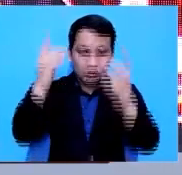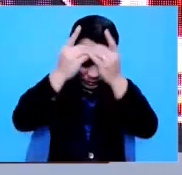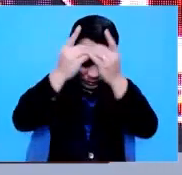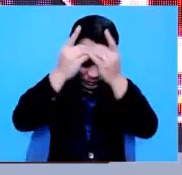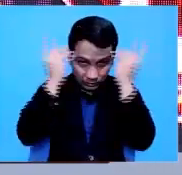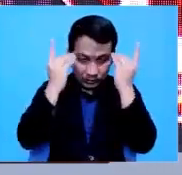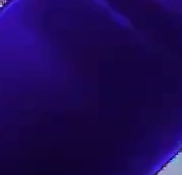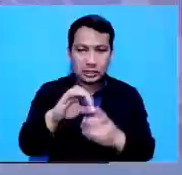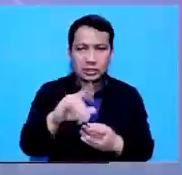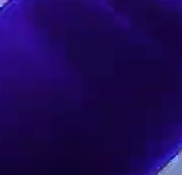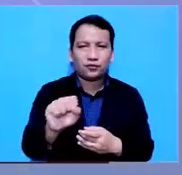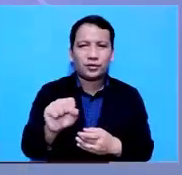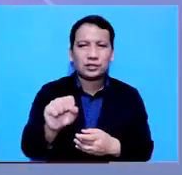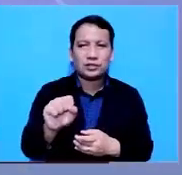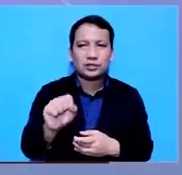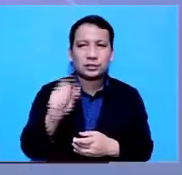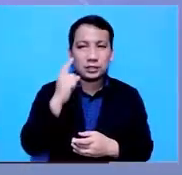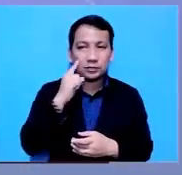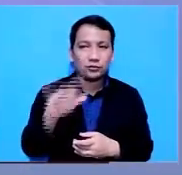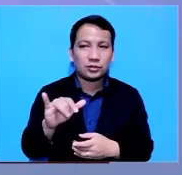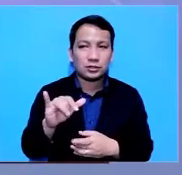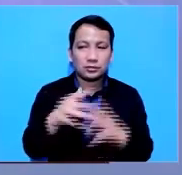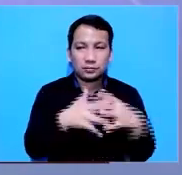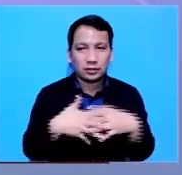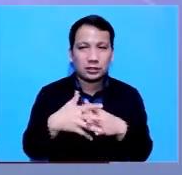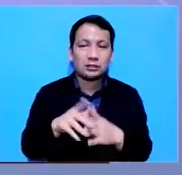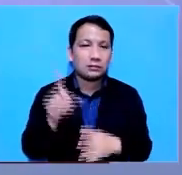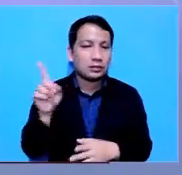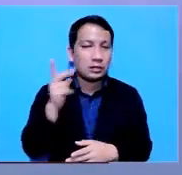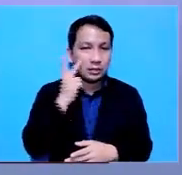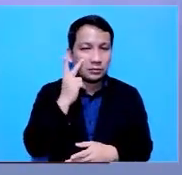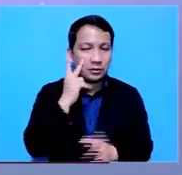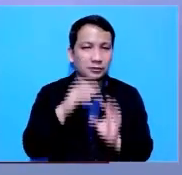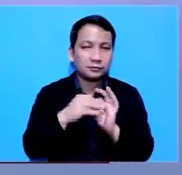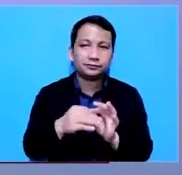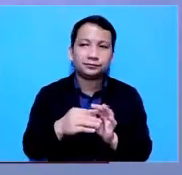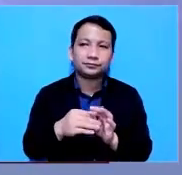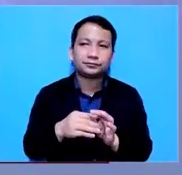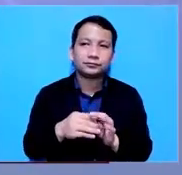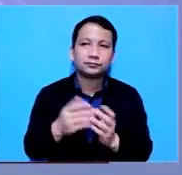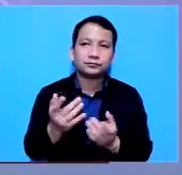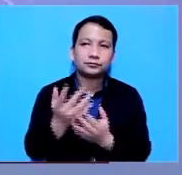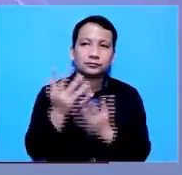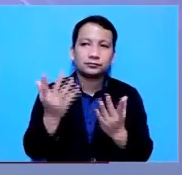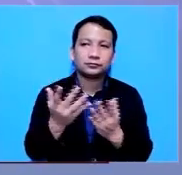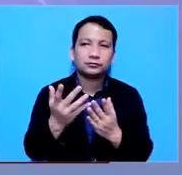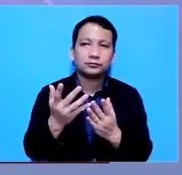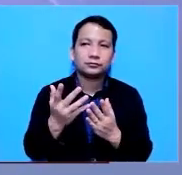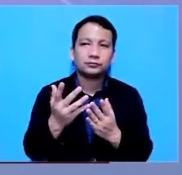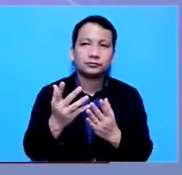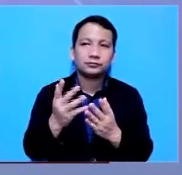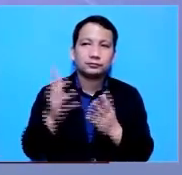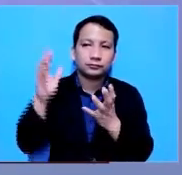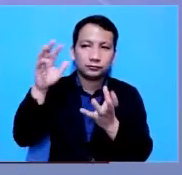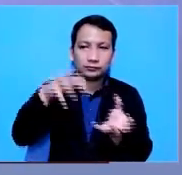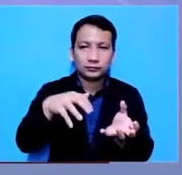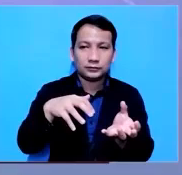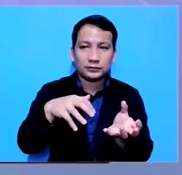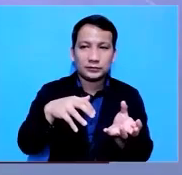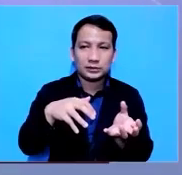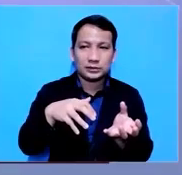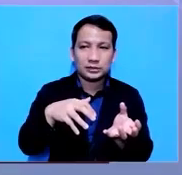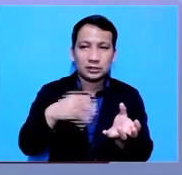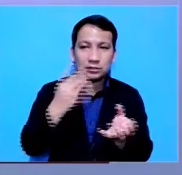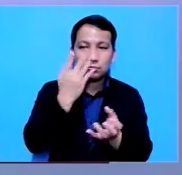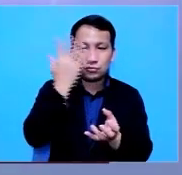Amerika. Sa video na kuha ng isa sa mga manonood, makikitang nasusunog ang ulo ng animatronic na dragon. Maya-maya,